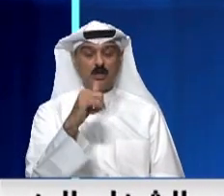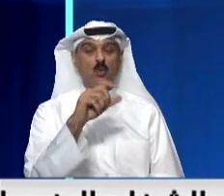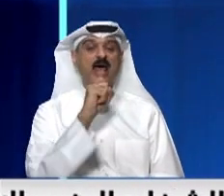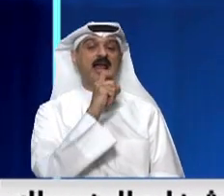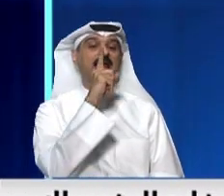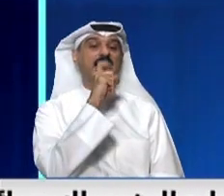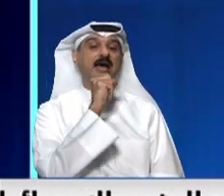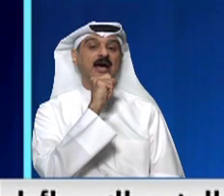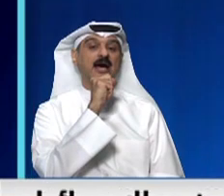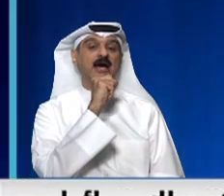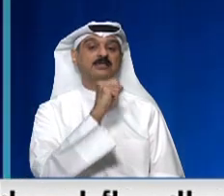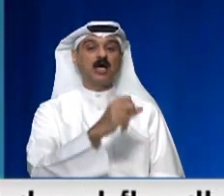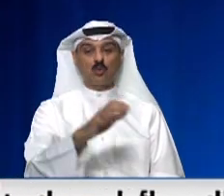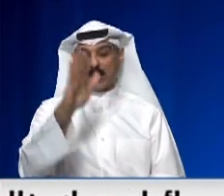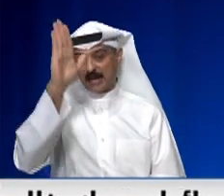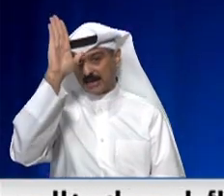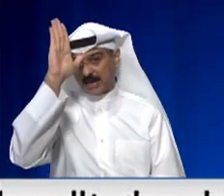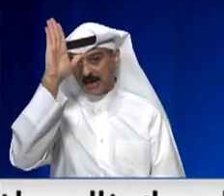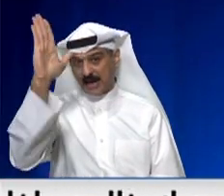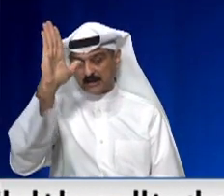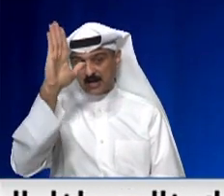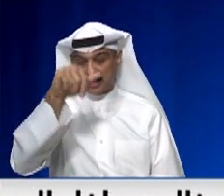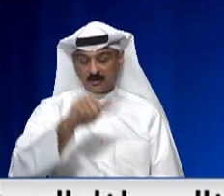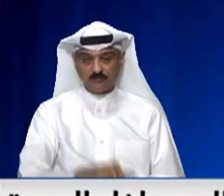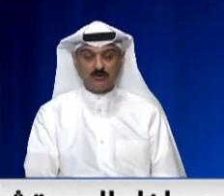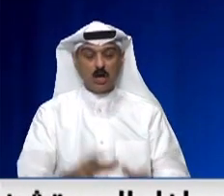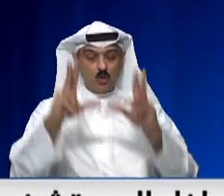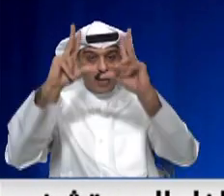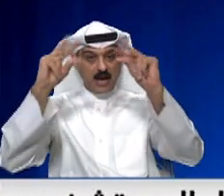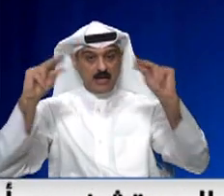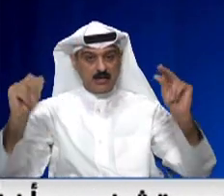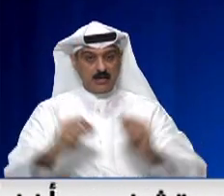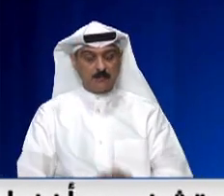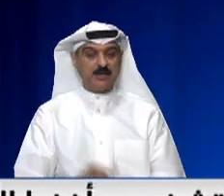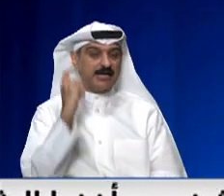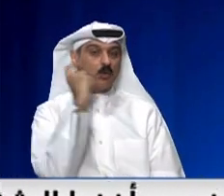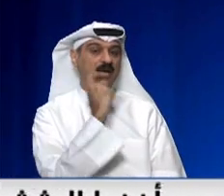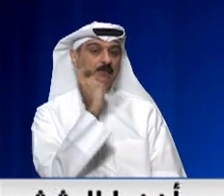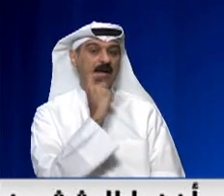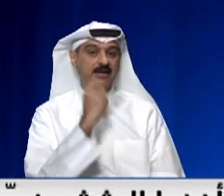القطري والجيش العراقي وشباب صيدا اللبناني والشارجة الإماراتي.